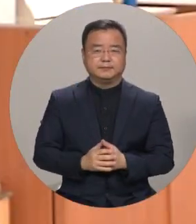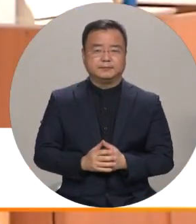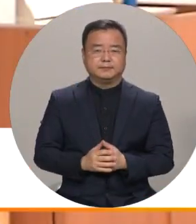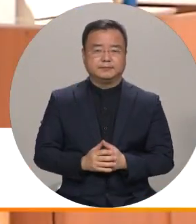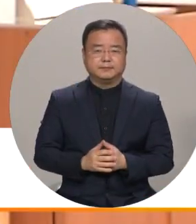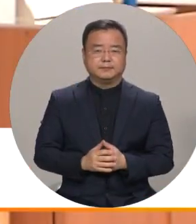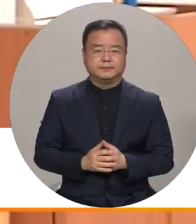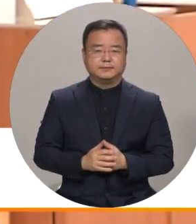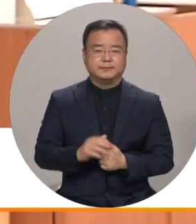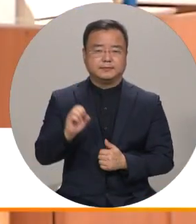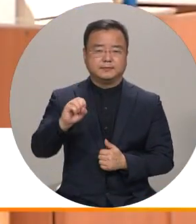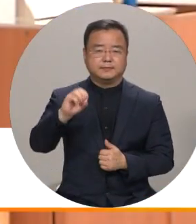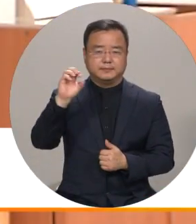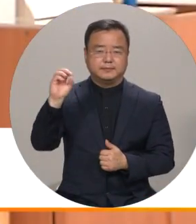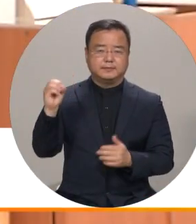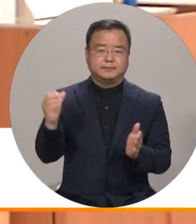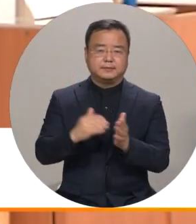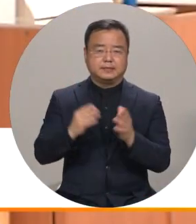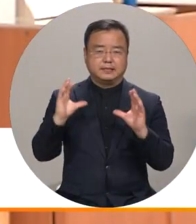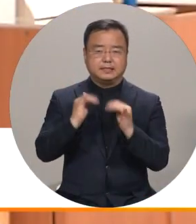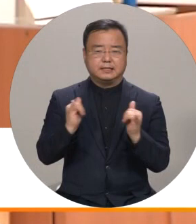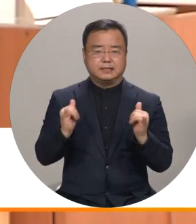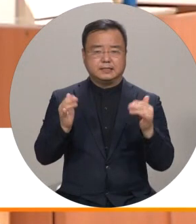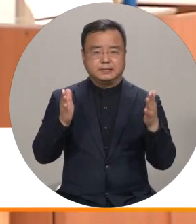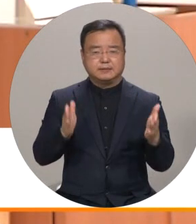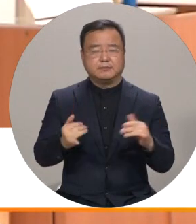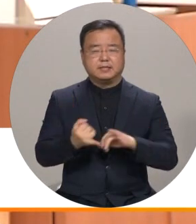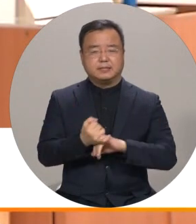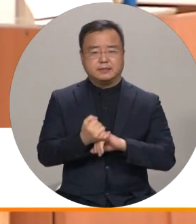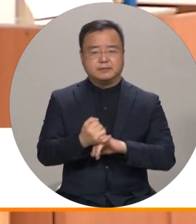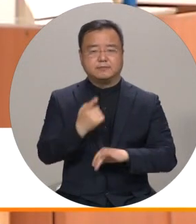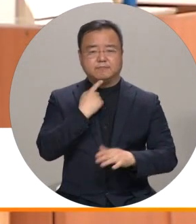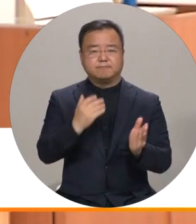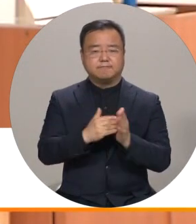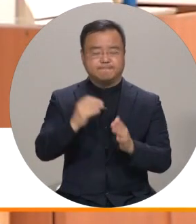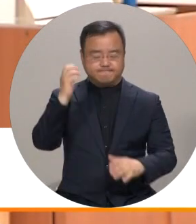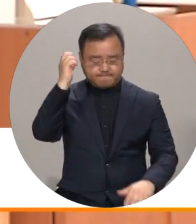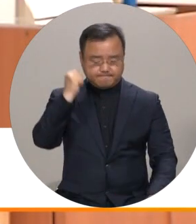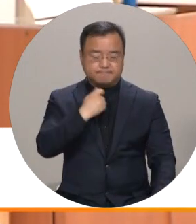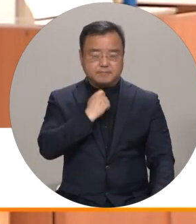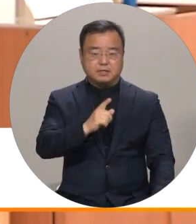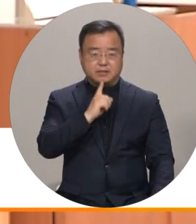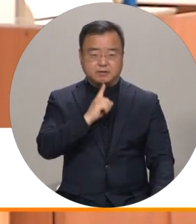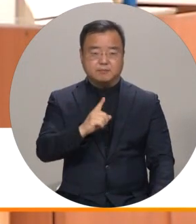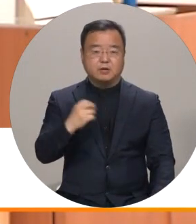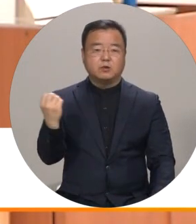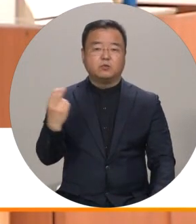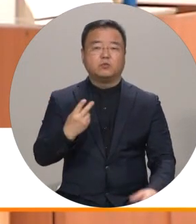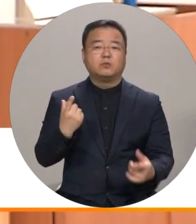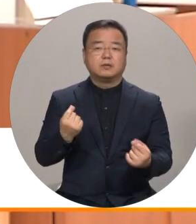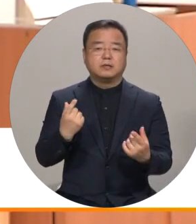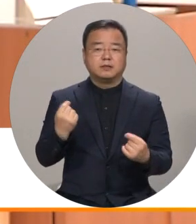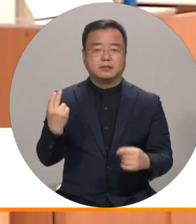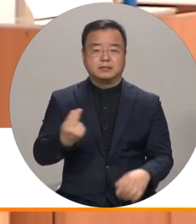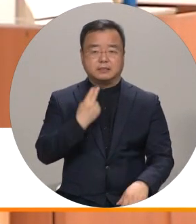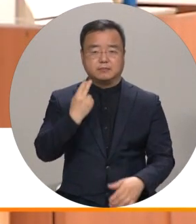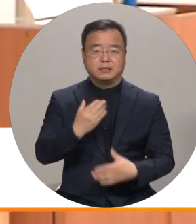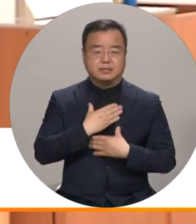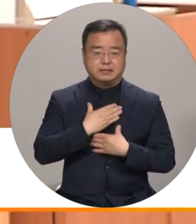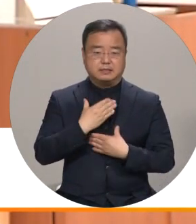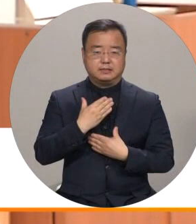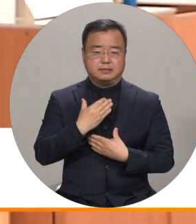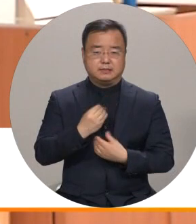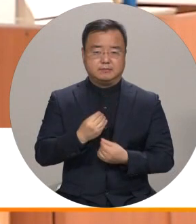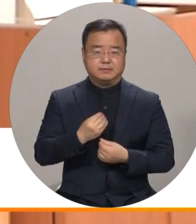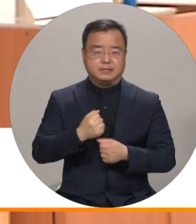별이 된 아이들과 약속한 게 있었습니다. 기억한다고 했고 또 이렇게 생명과 안전을